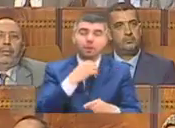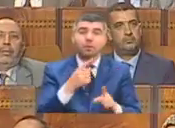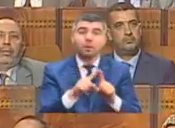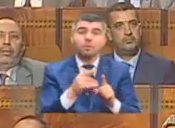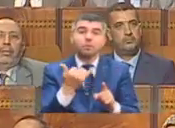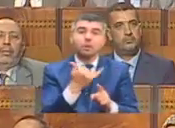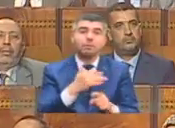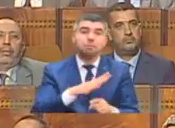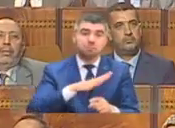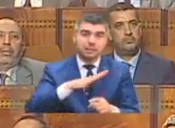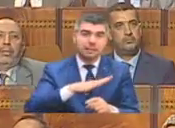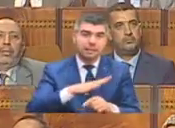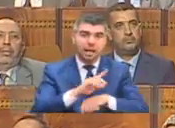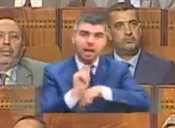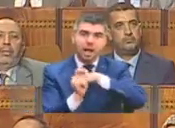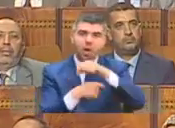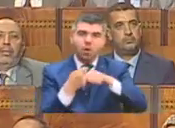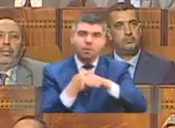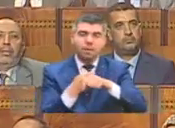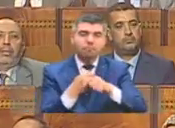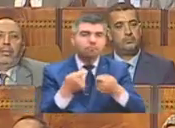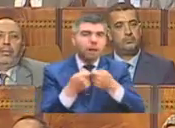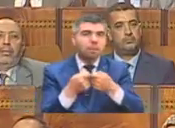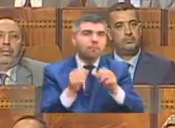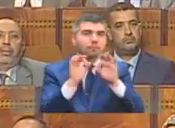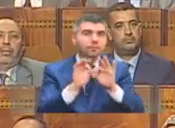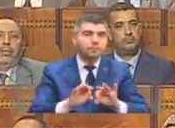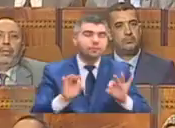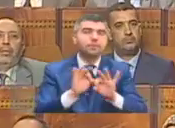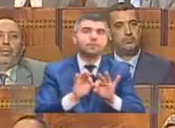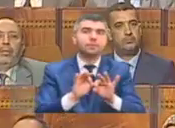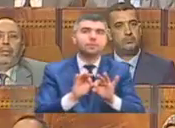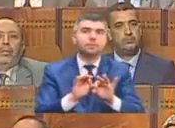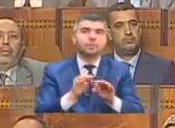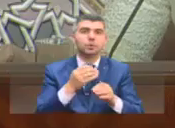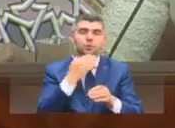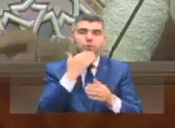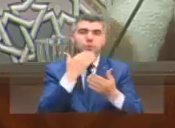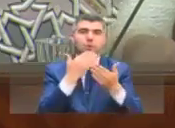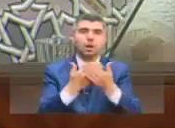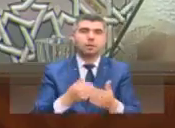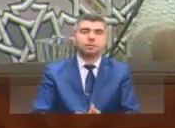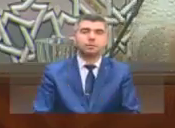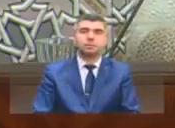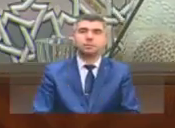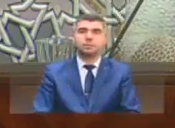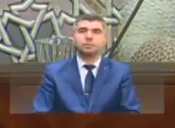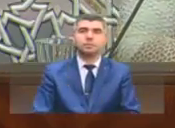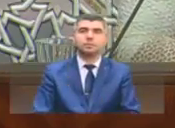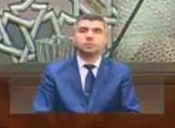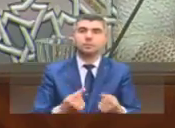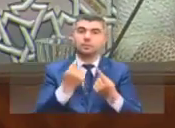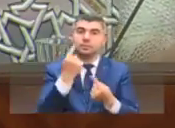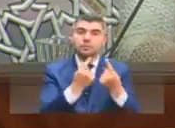المجال. على العموم أود أن نشير إلى أهمية وضرورة الاستثمار شكراً في المجال. شكراً شكراً. تعقيب إضافي